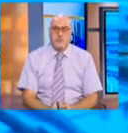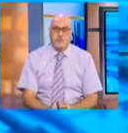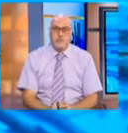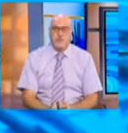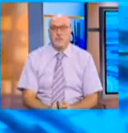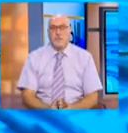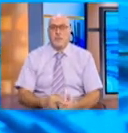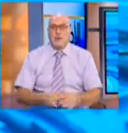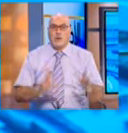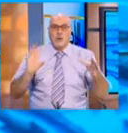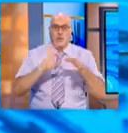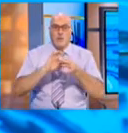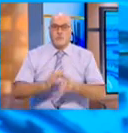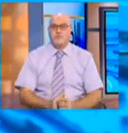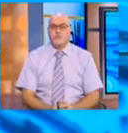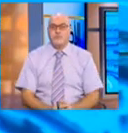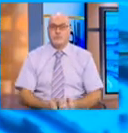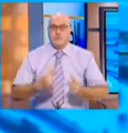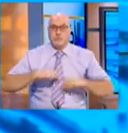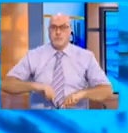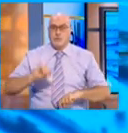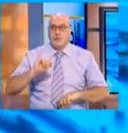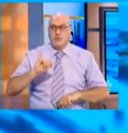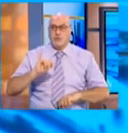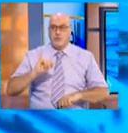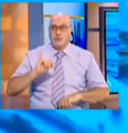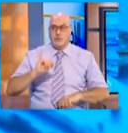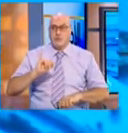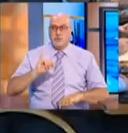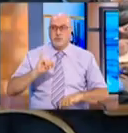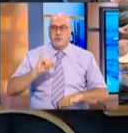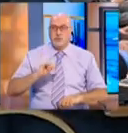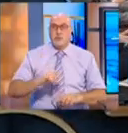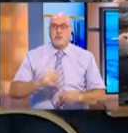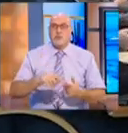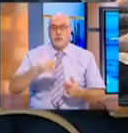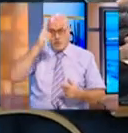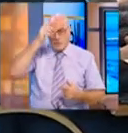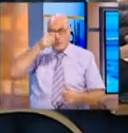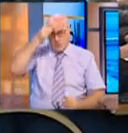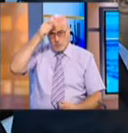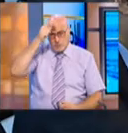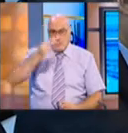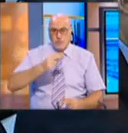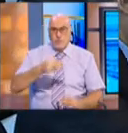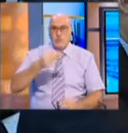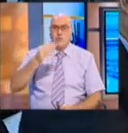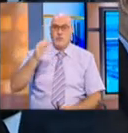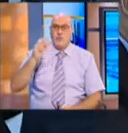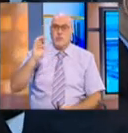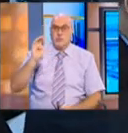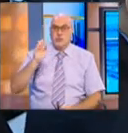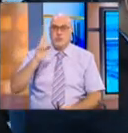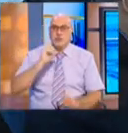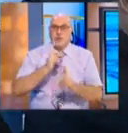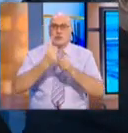في التعاون استقبلت وزيرة الصناعة والمناجم والطاقة بالجمهورية التونسية نائلة نويرة القنجي أمس من